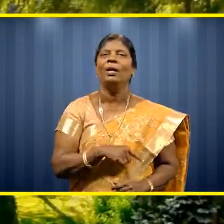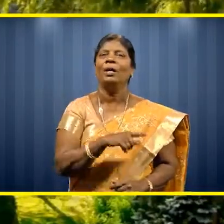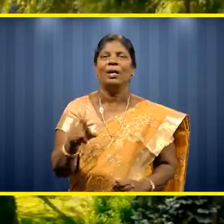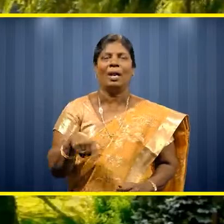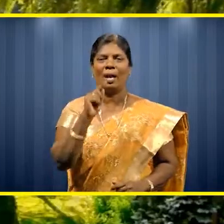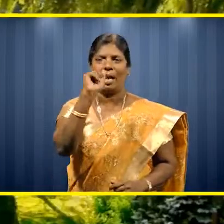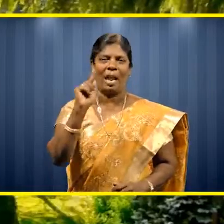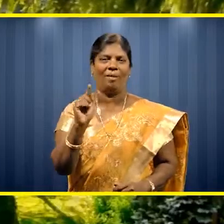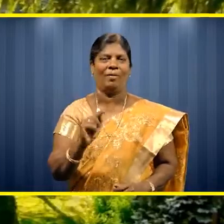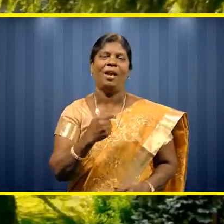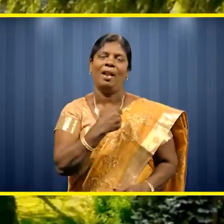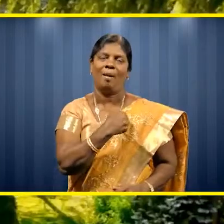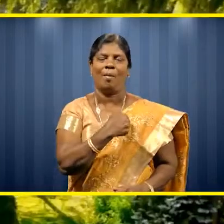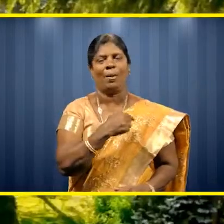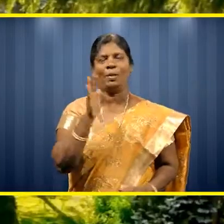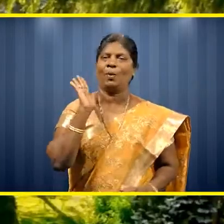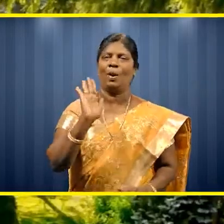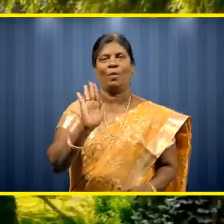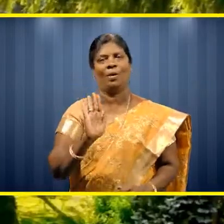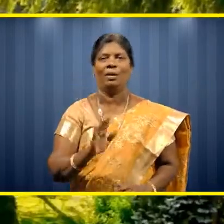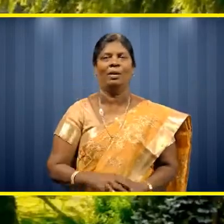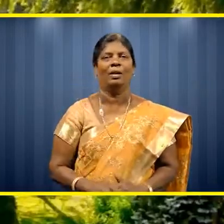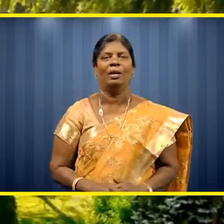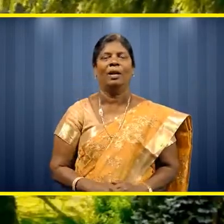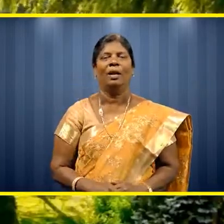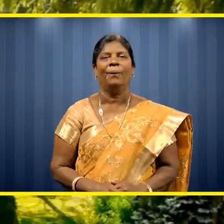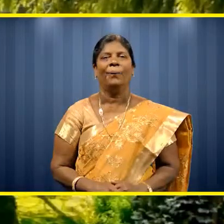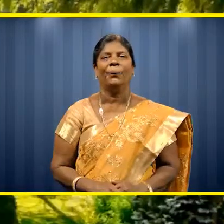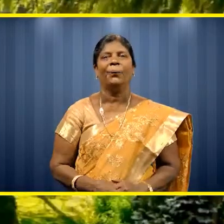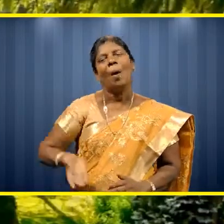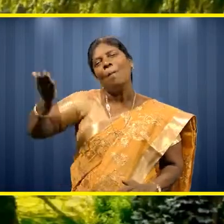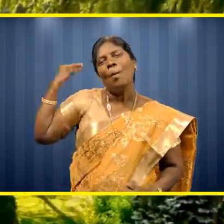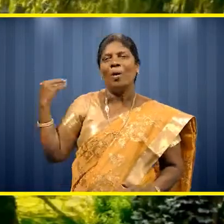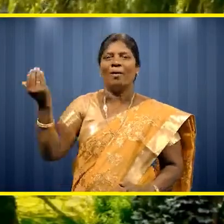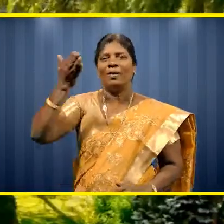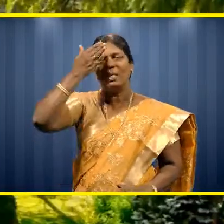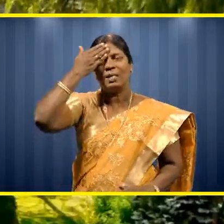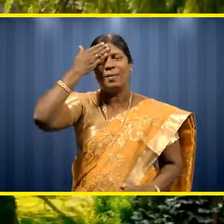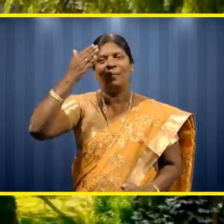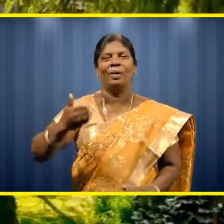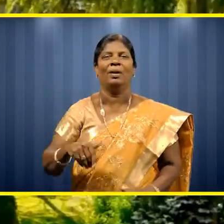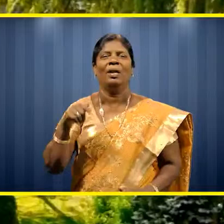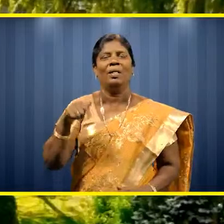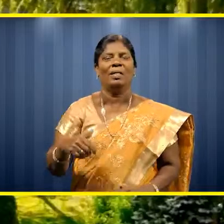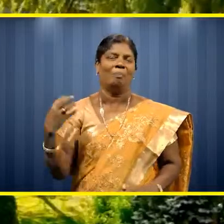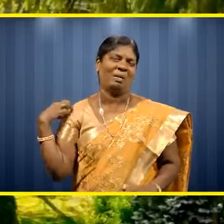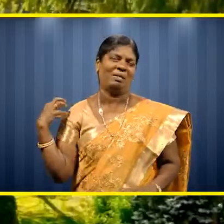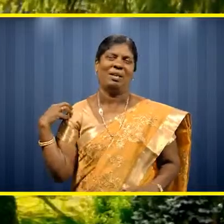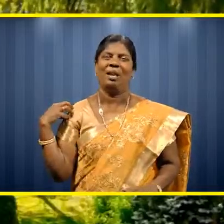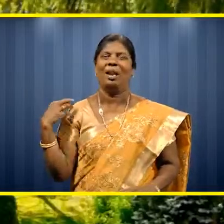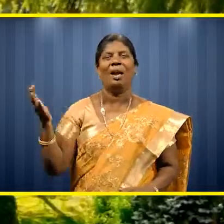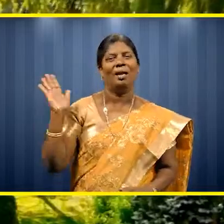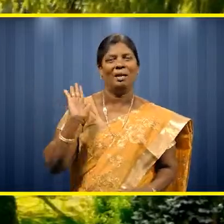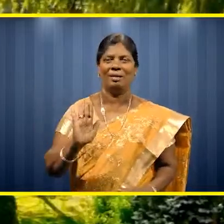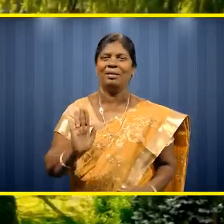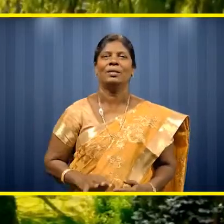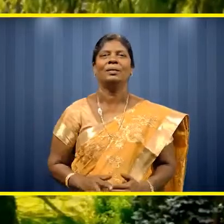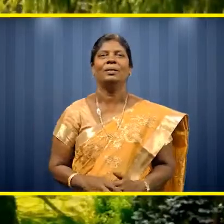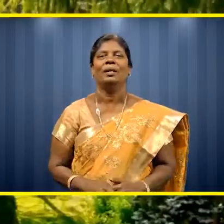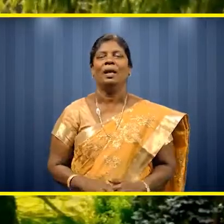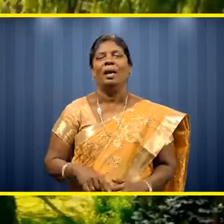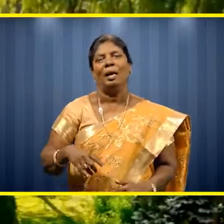கேள்வி நம்ம எல்லாருக்கும் வருகிறது. அப்படித்தானே? போன வருடத்தில் இந்த பிரச்சனைகளெல்லாம்